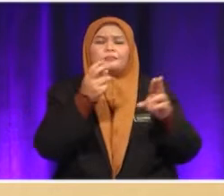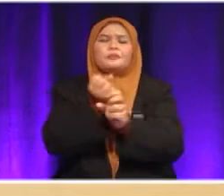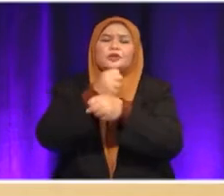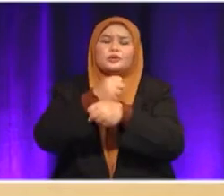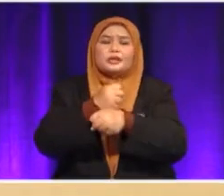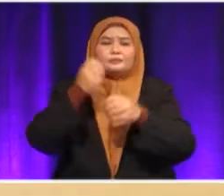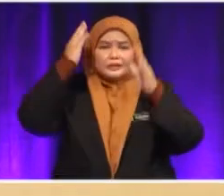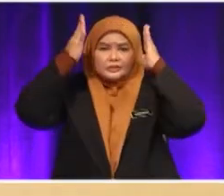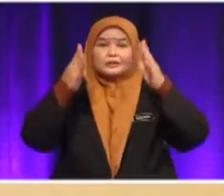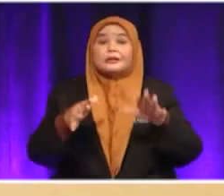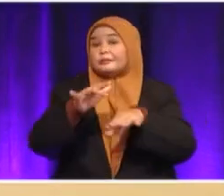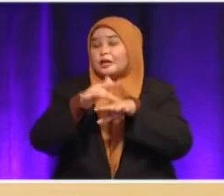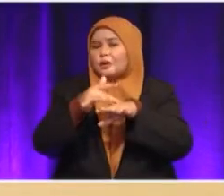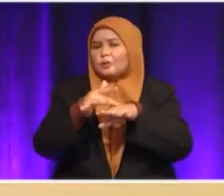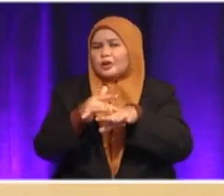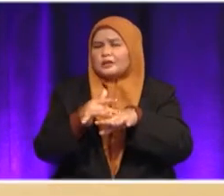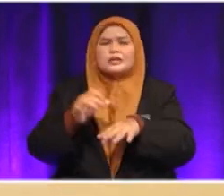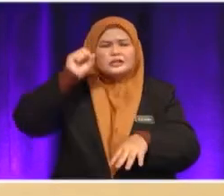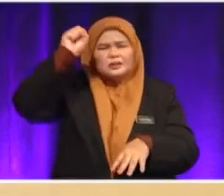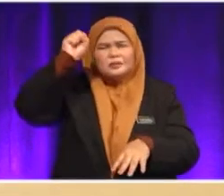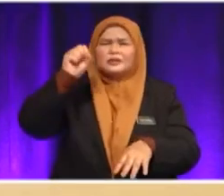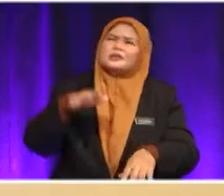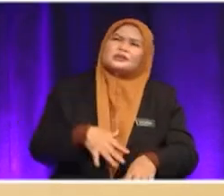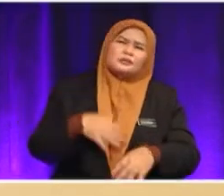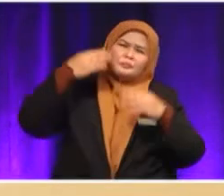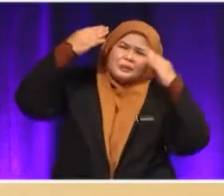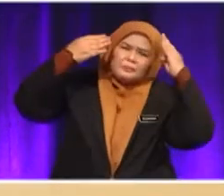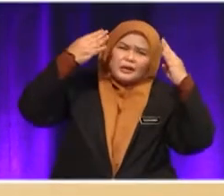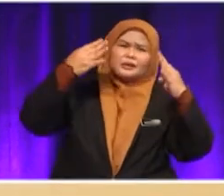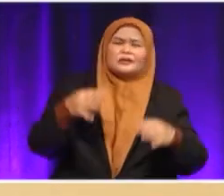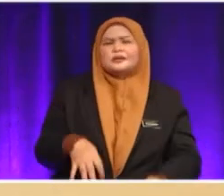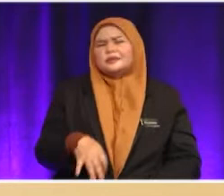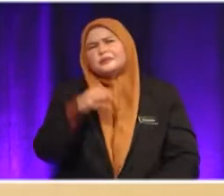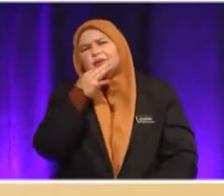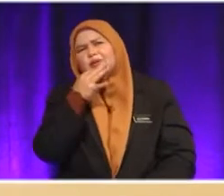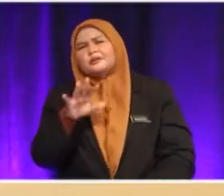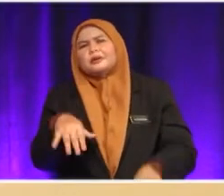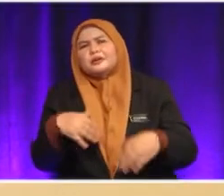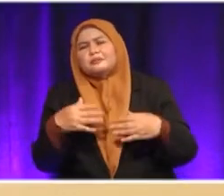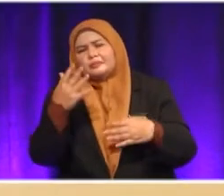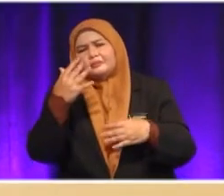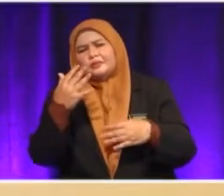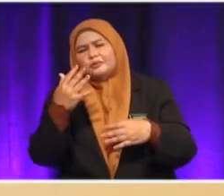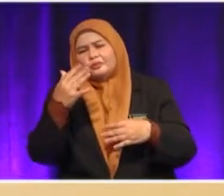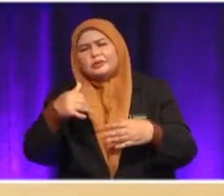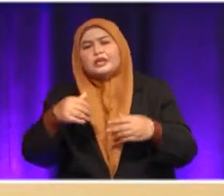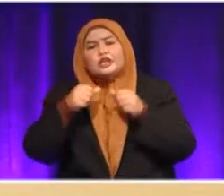penduduk Sabah berasa curiga dan bimbang mereka sangat curiga Kenapa belum mereka serta